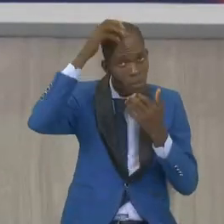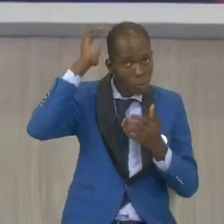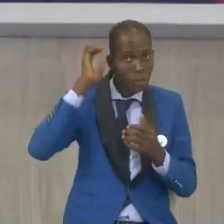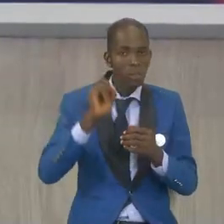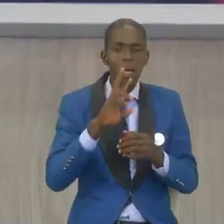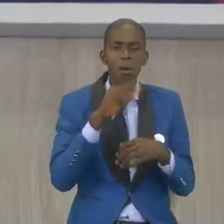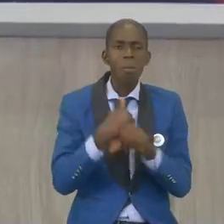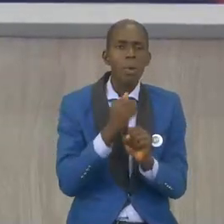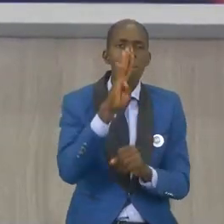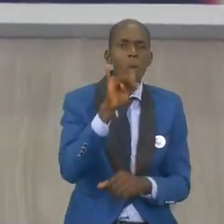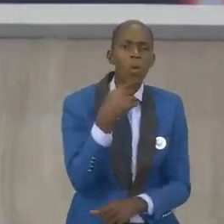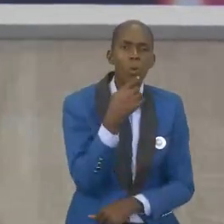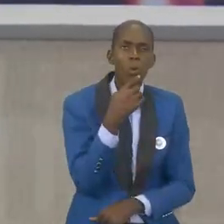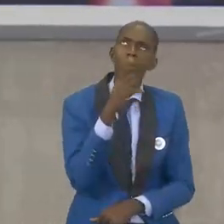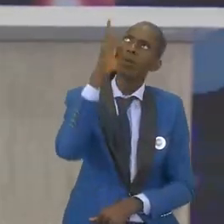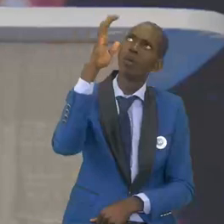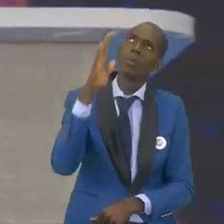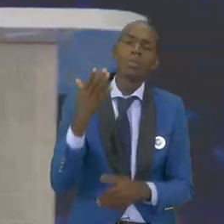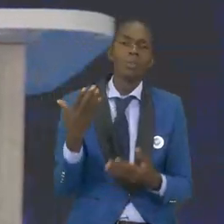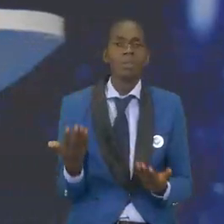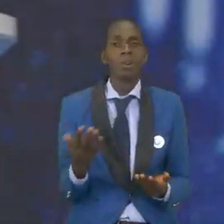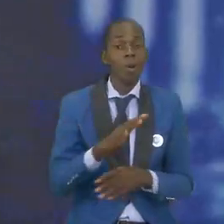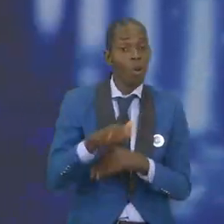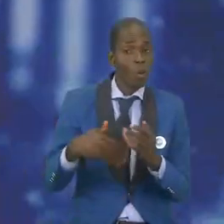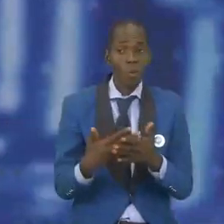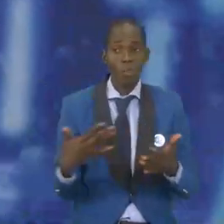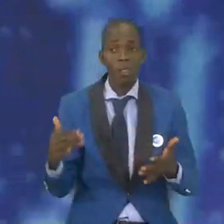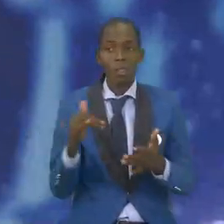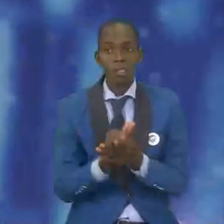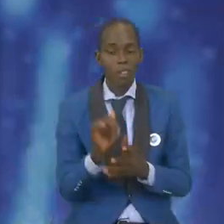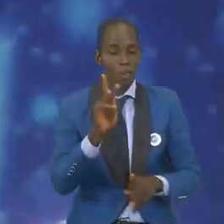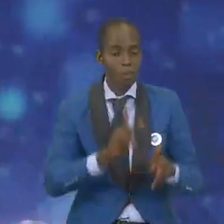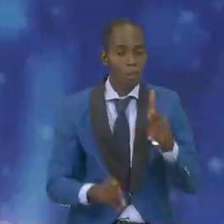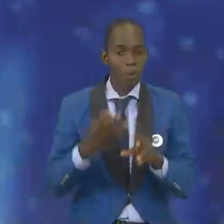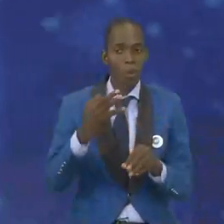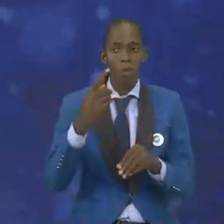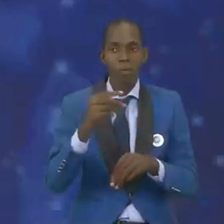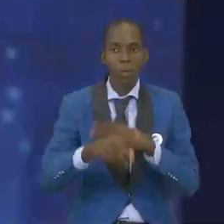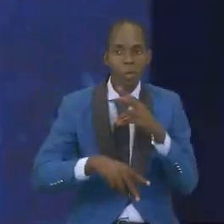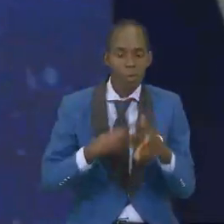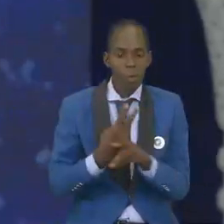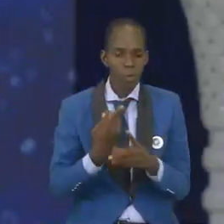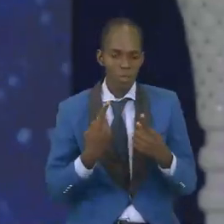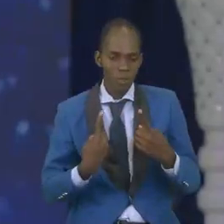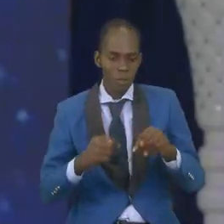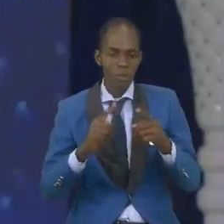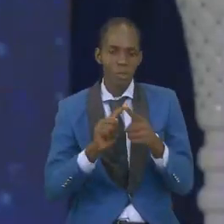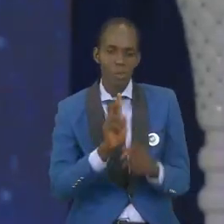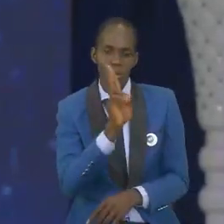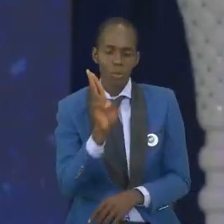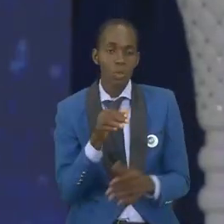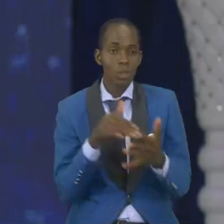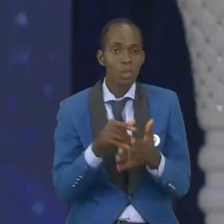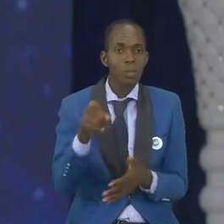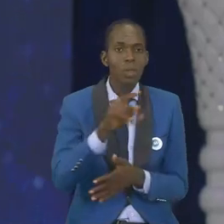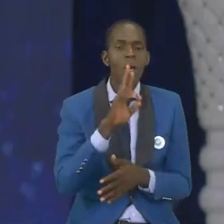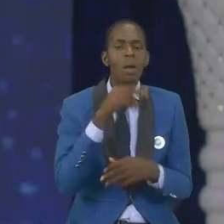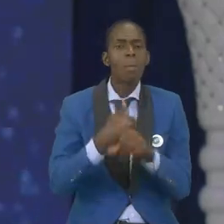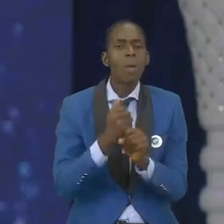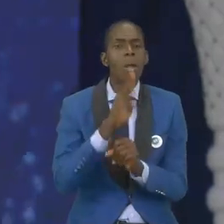qui garde l'alliance. Parce que dans son cœur, les lions étaient créés par Dieu. Tout ce que les gens du